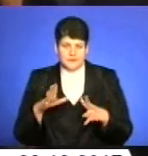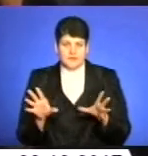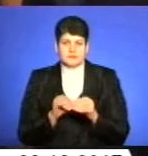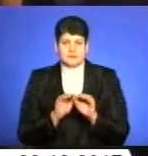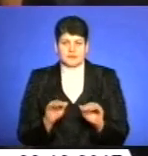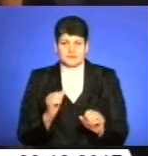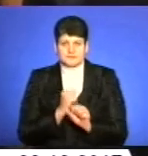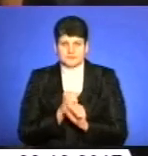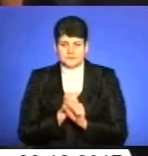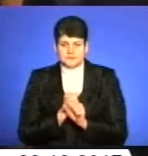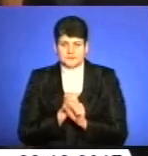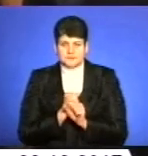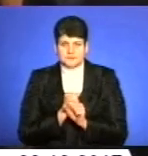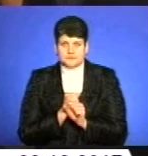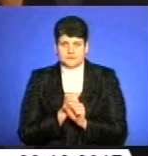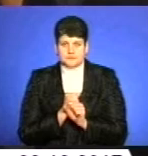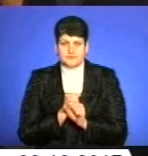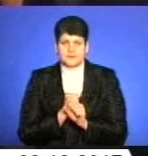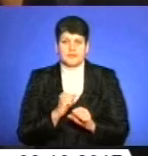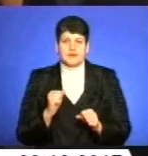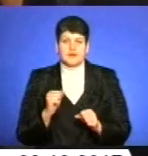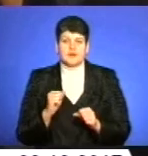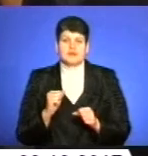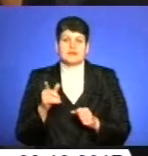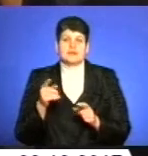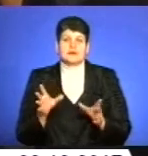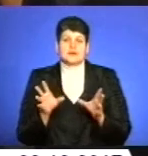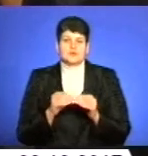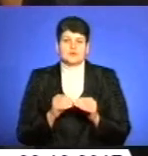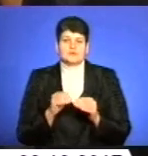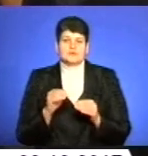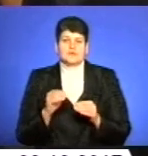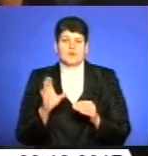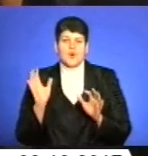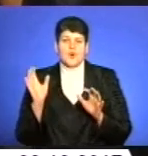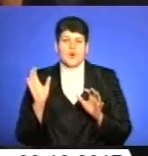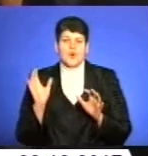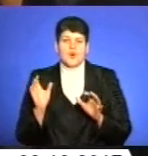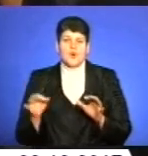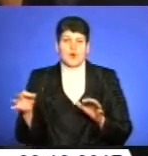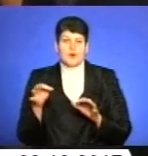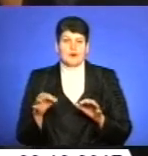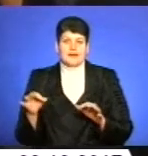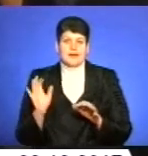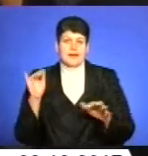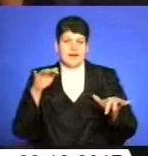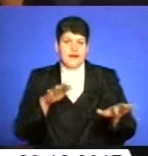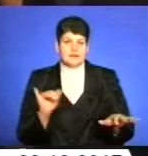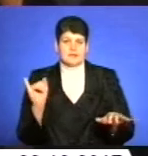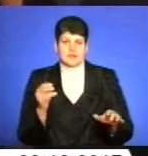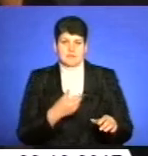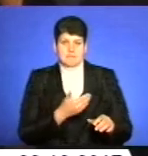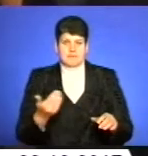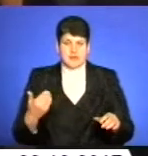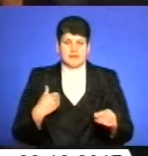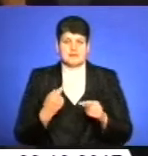із студією «Руда Миша» Олена Мудра. Це «Океан і ми». Ми його будемо показувати і в